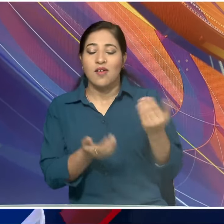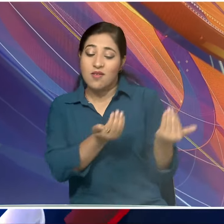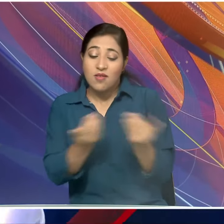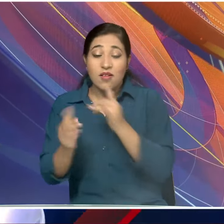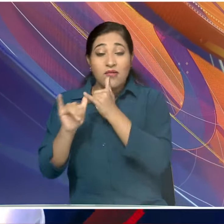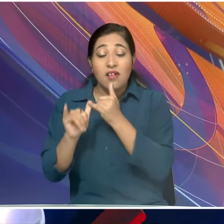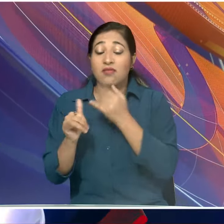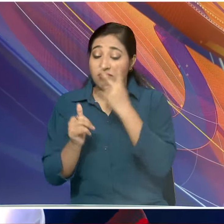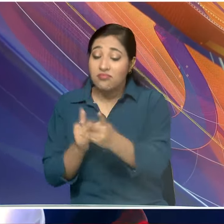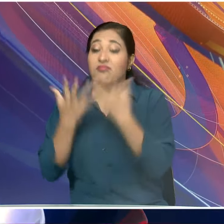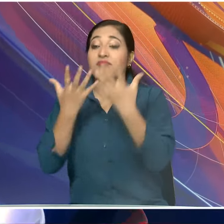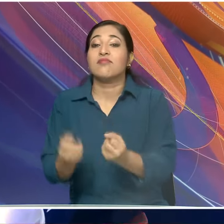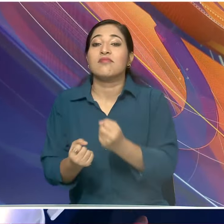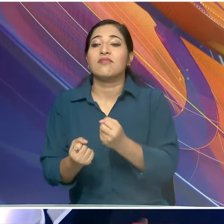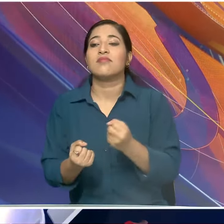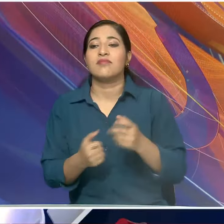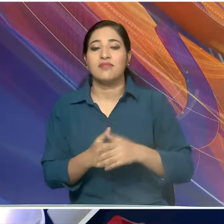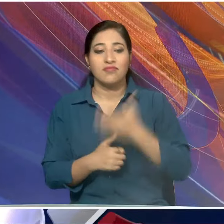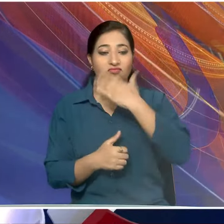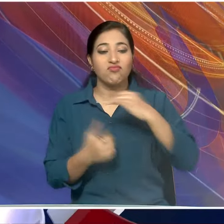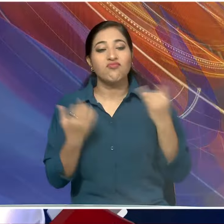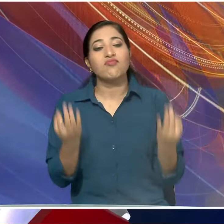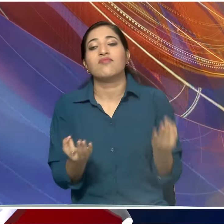करना चाहते हैं।